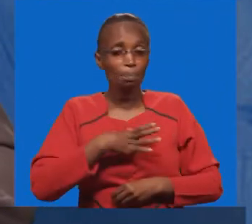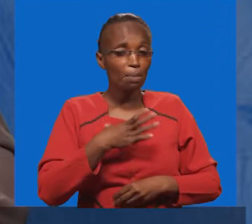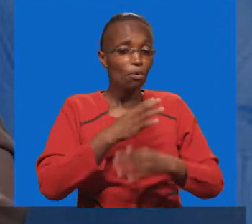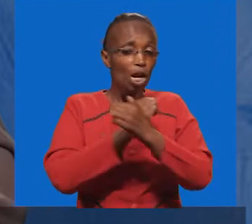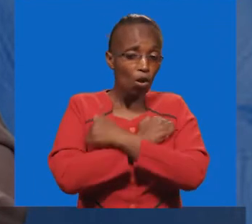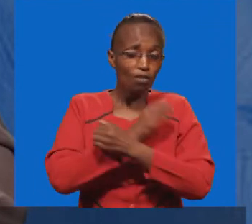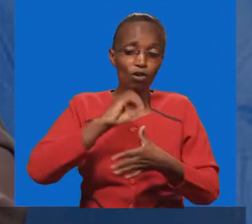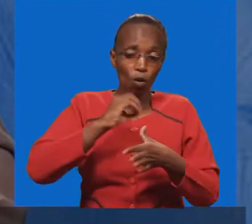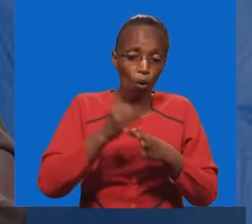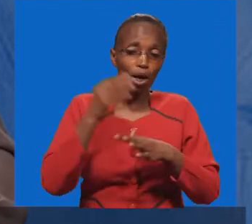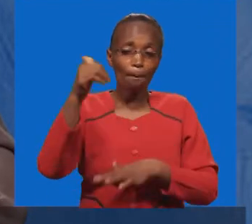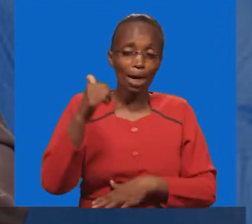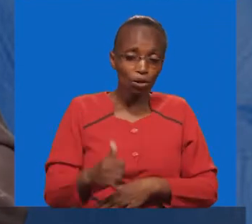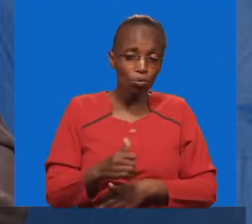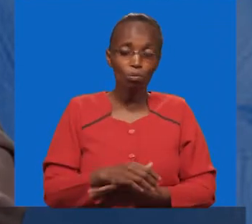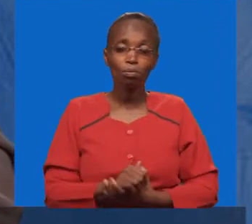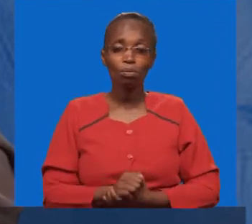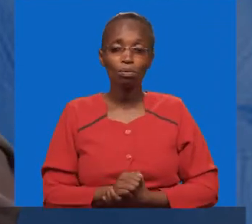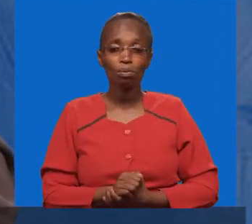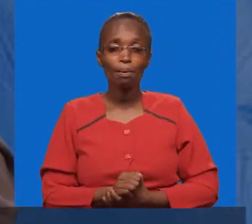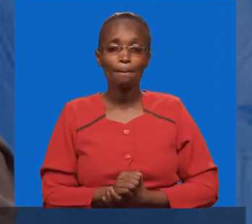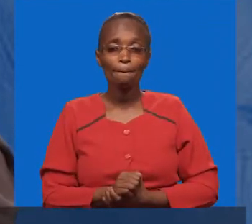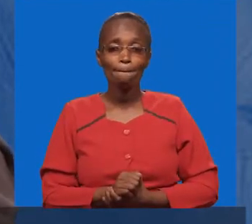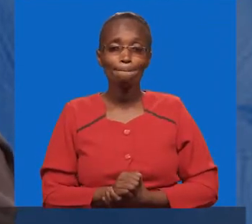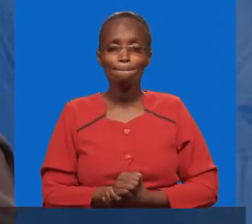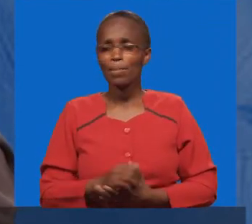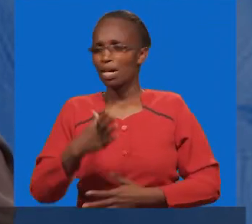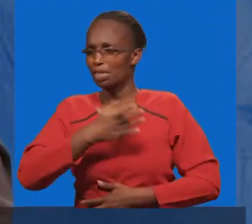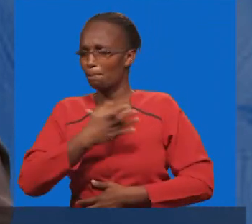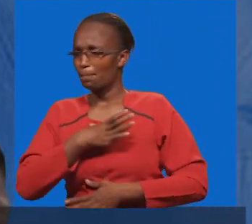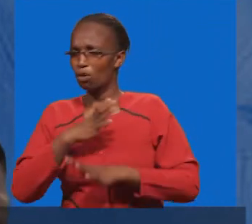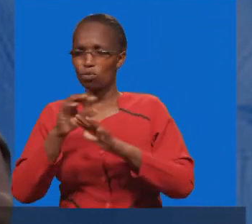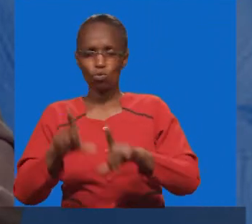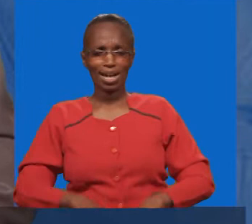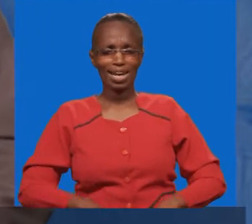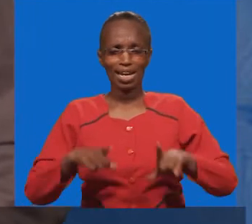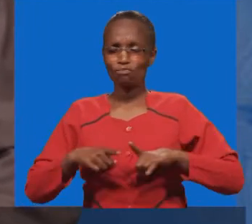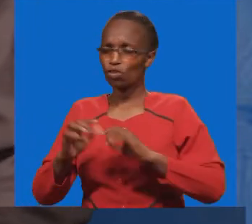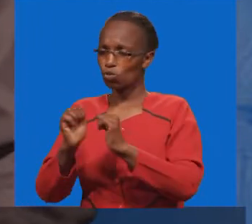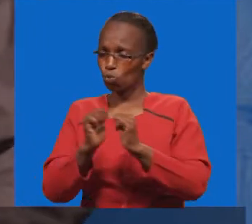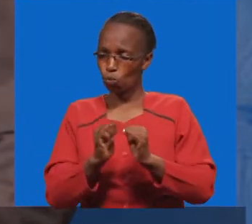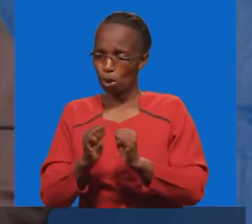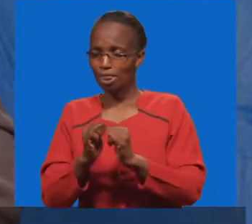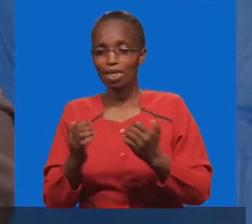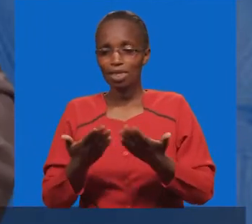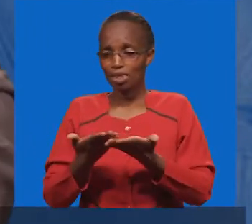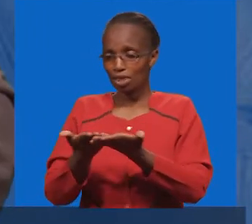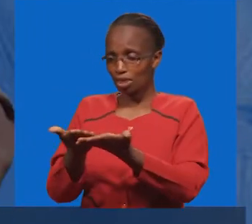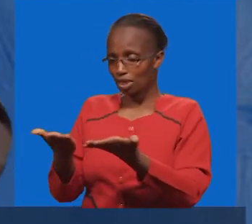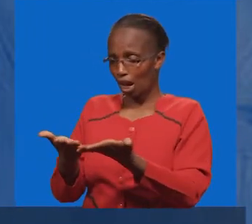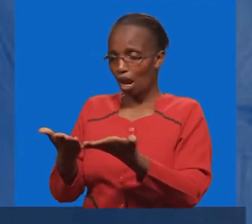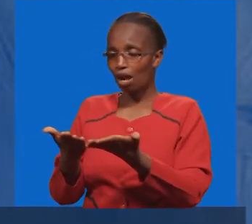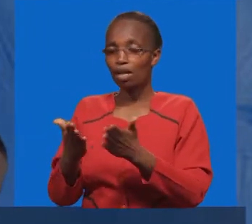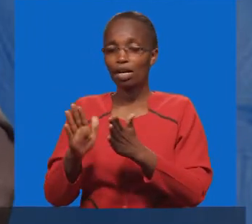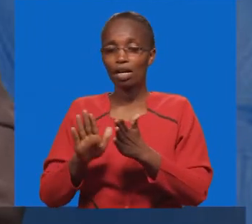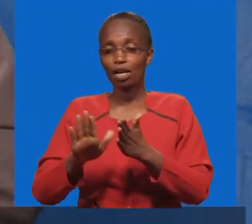ya kuonyesha ambao ni walemavu upendo. Aina gani ama kivipi? Ambao unaishi na wao pale